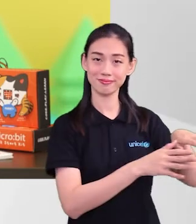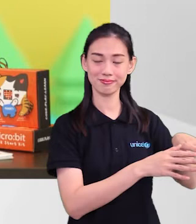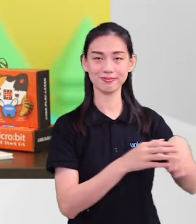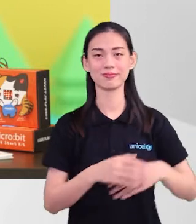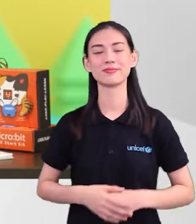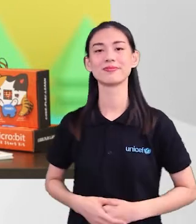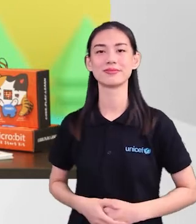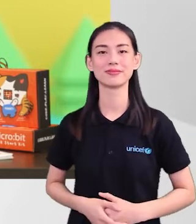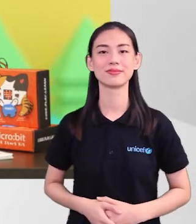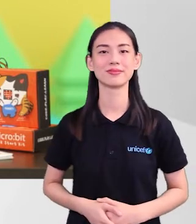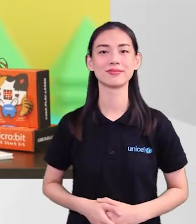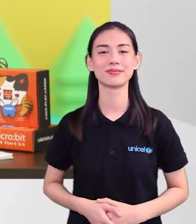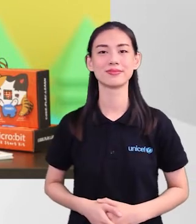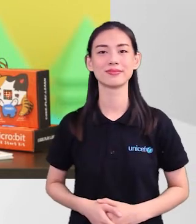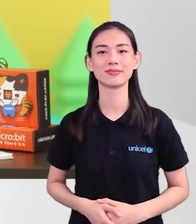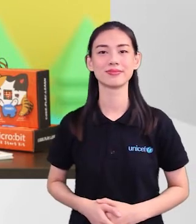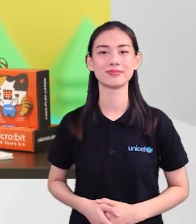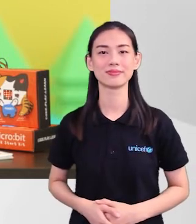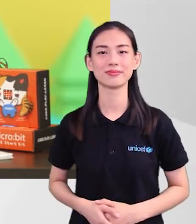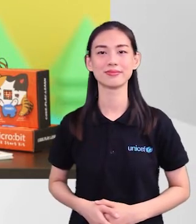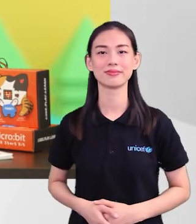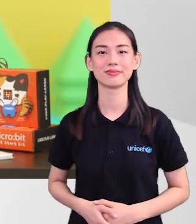Kemaskan projek anda.